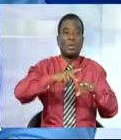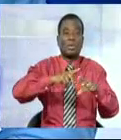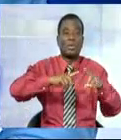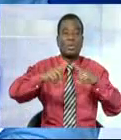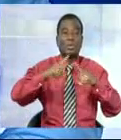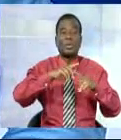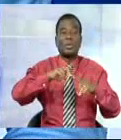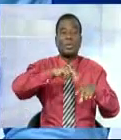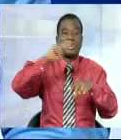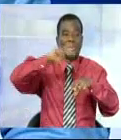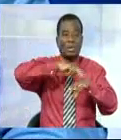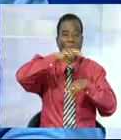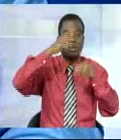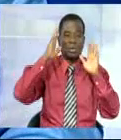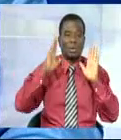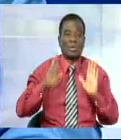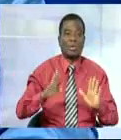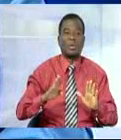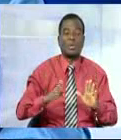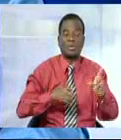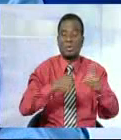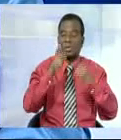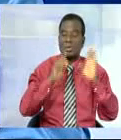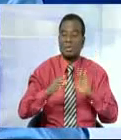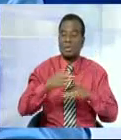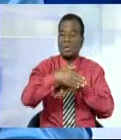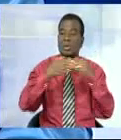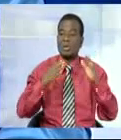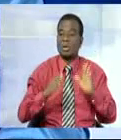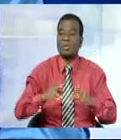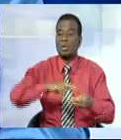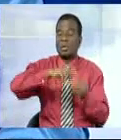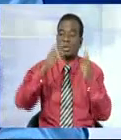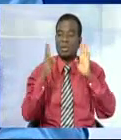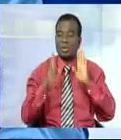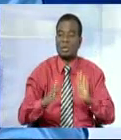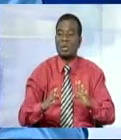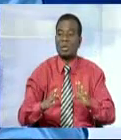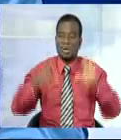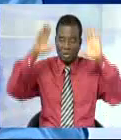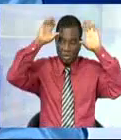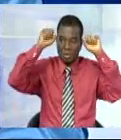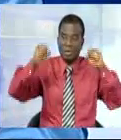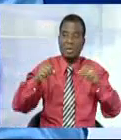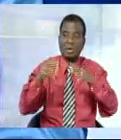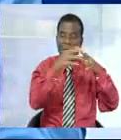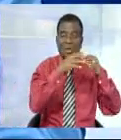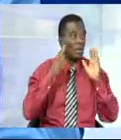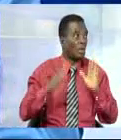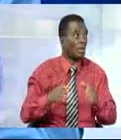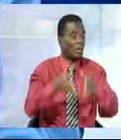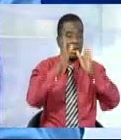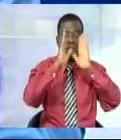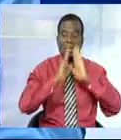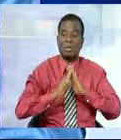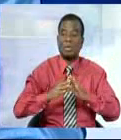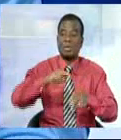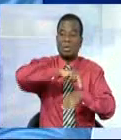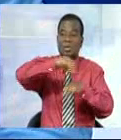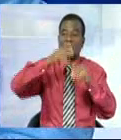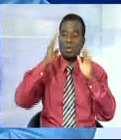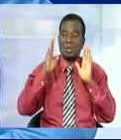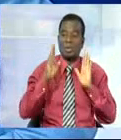interlocuteur républicain, le dirigeant de la Chambre des représentants John Boehner. Le président américain a donc demandé aux